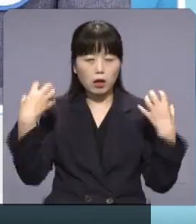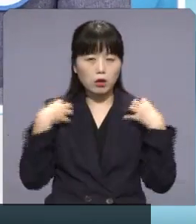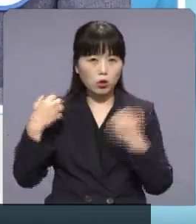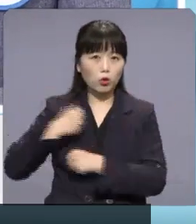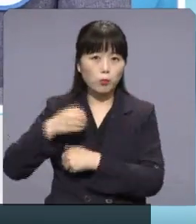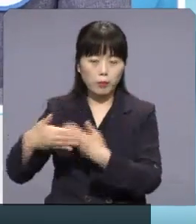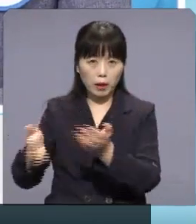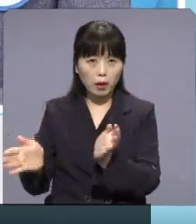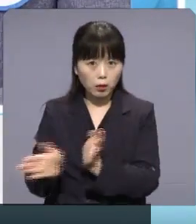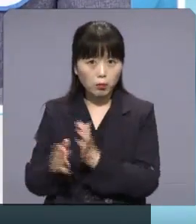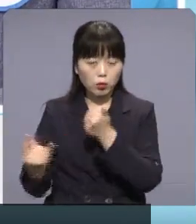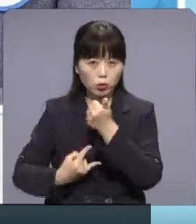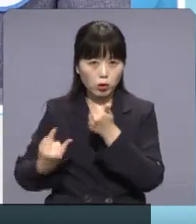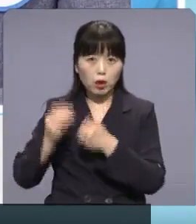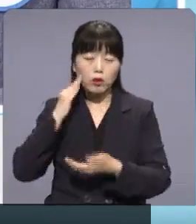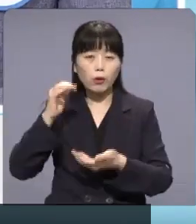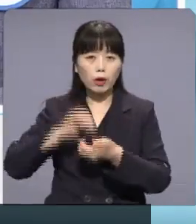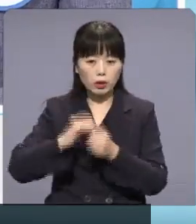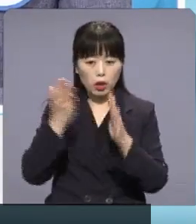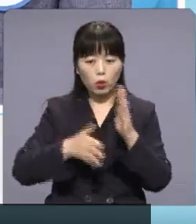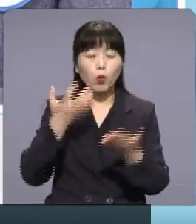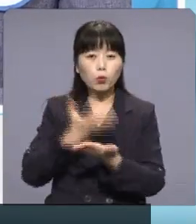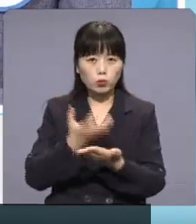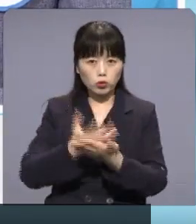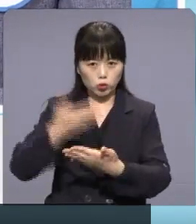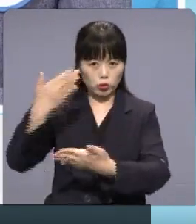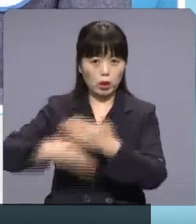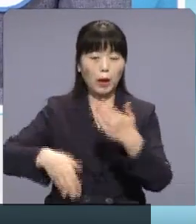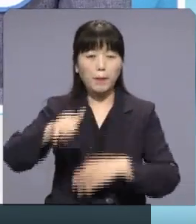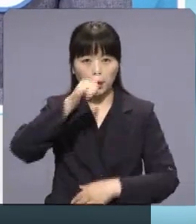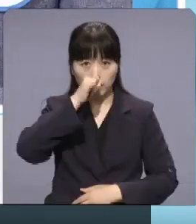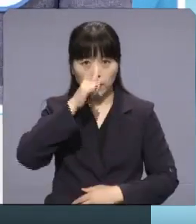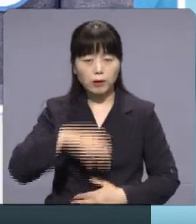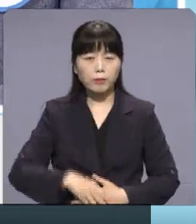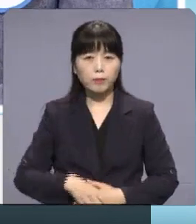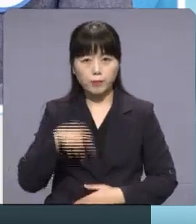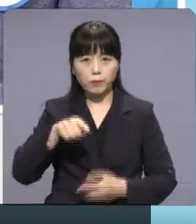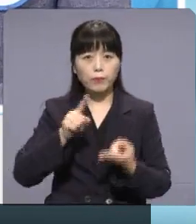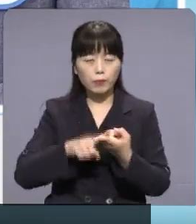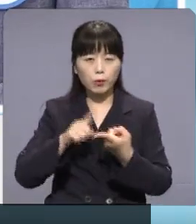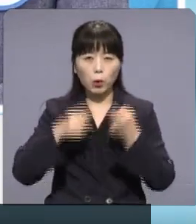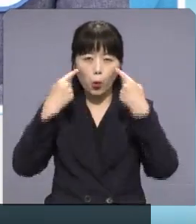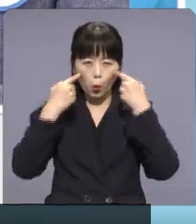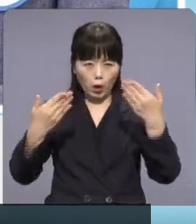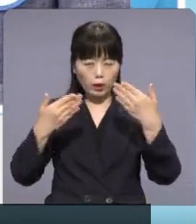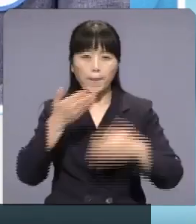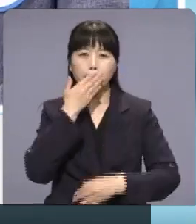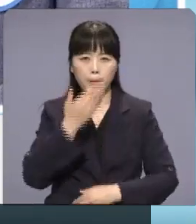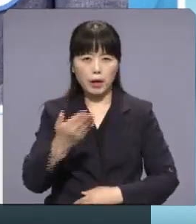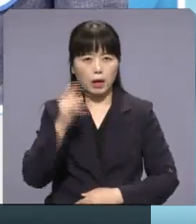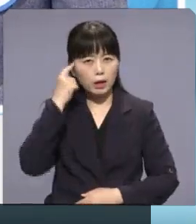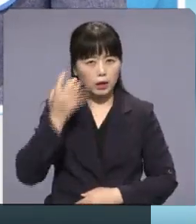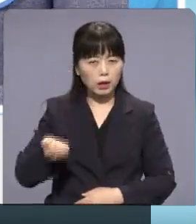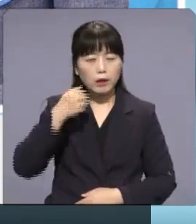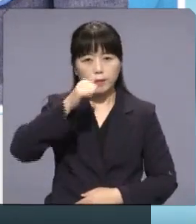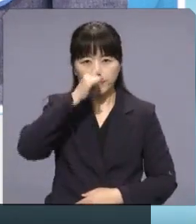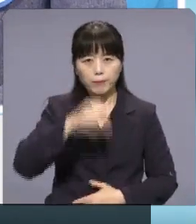국방부에 남아있는 청와대의 공문은 이제 남아있을 수가 있어요. 그러니까 그런 것들을 확인해 볼 수 있다라는 좀 생각이